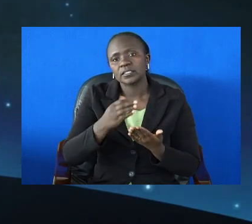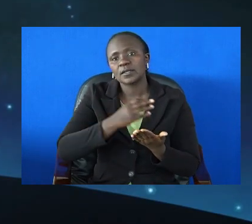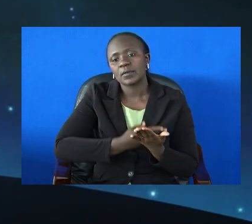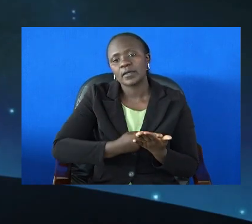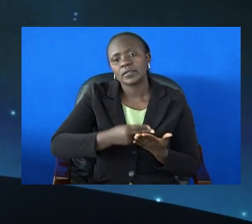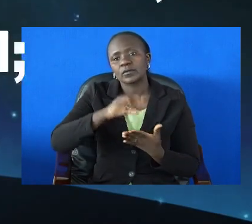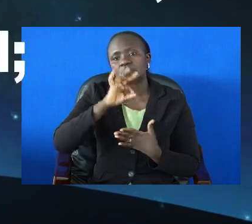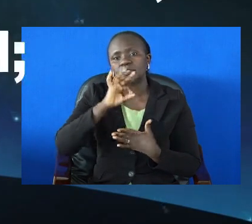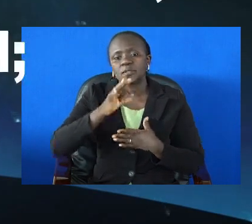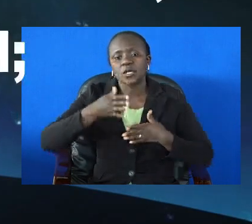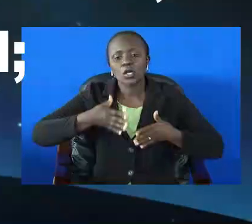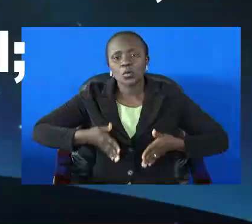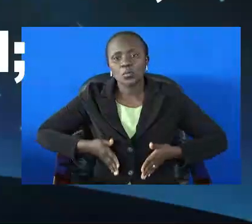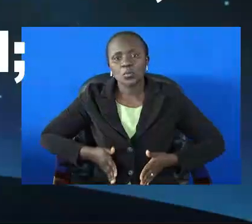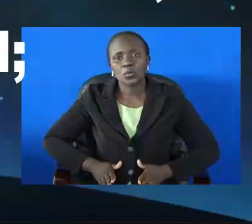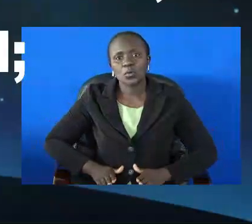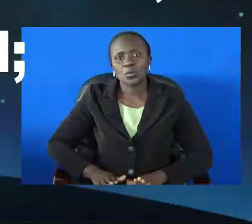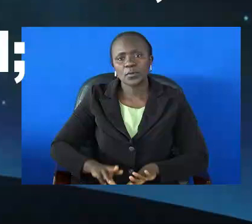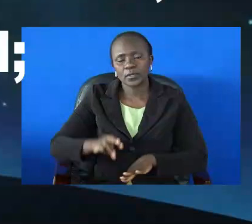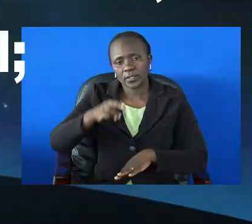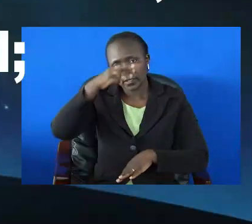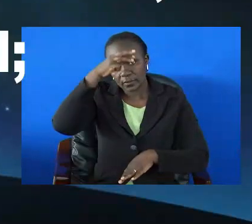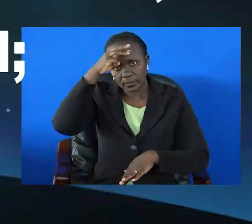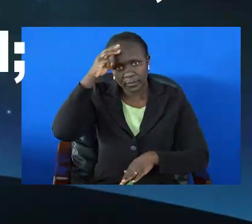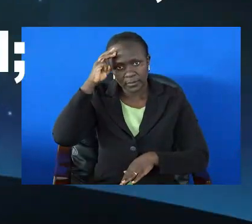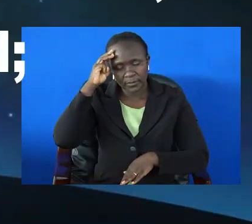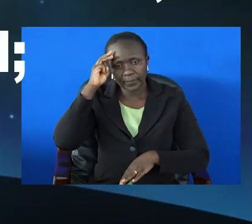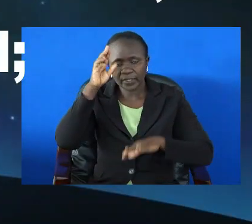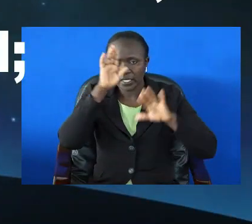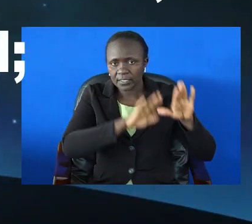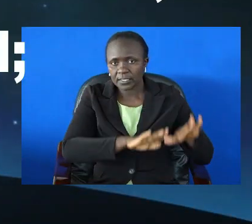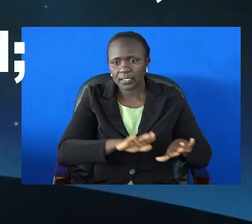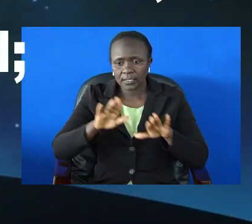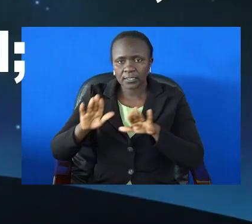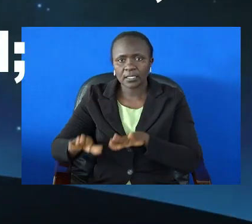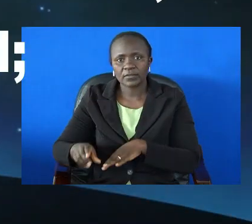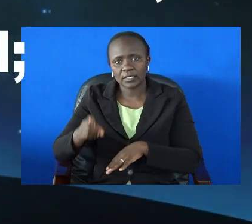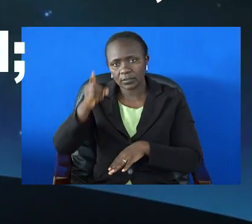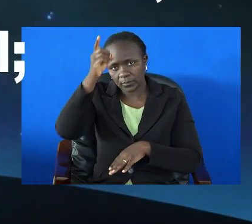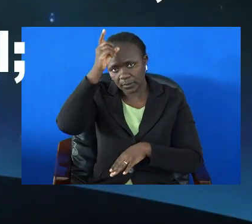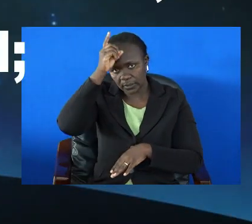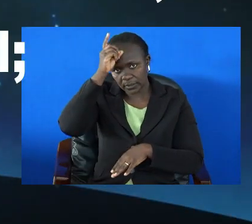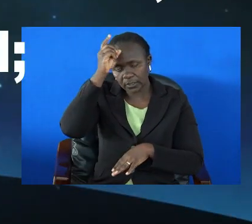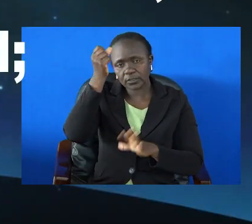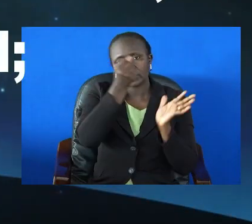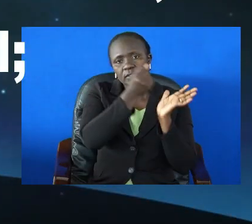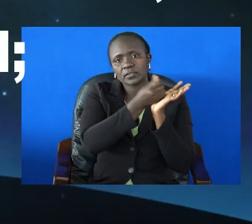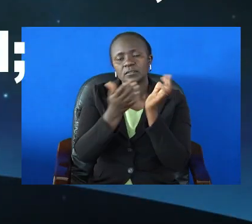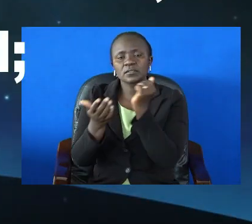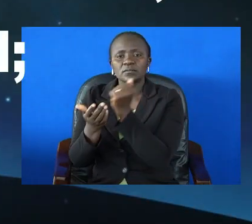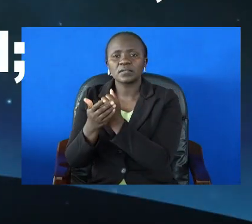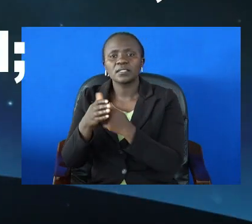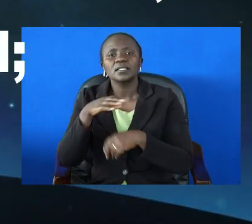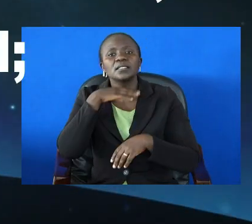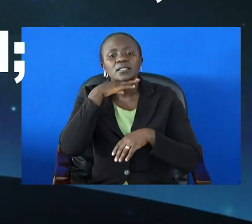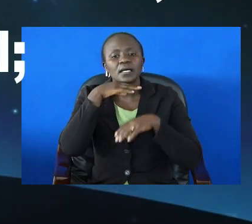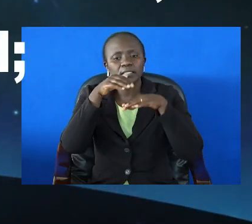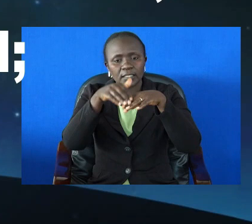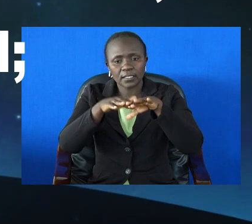Bwana wetu, aliyechukuliwa mimba kwa uwezo wa Roho Mtakatifu, akazaliwa na Bikira